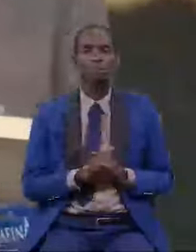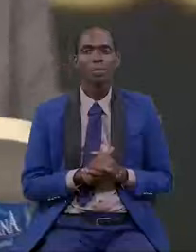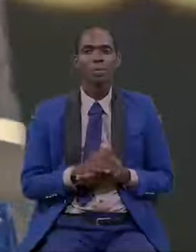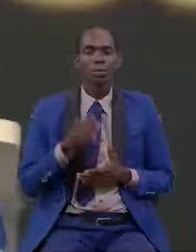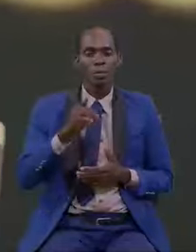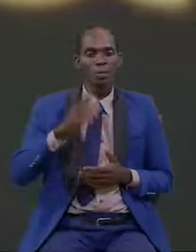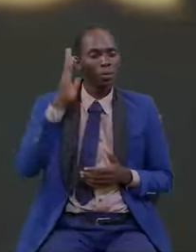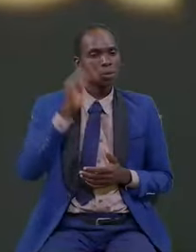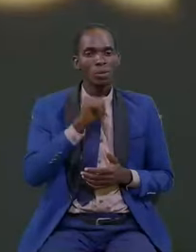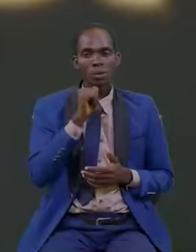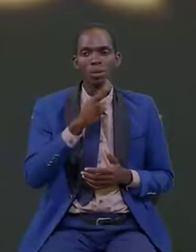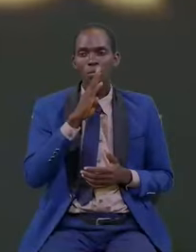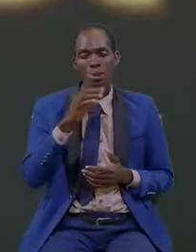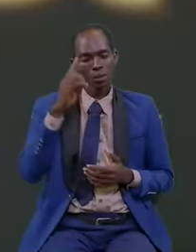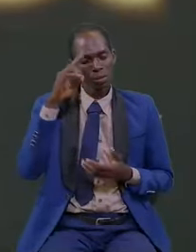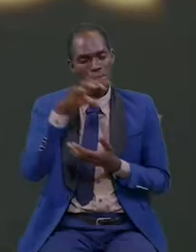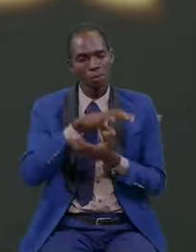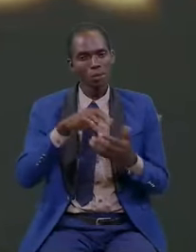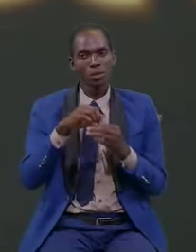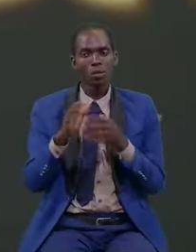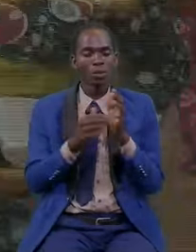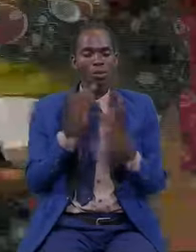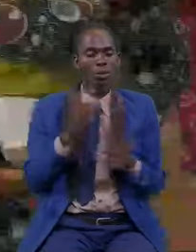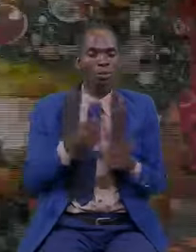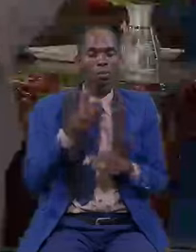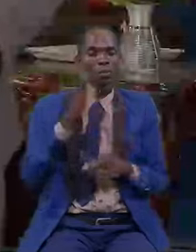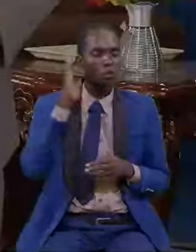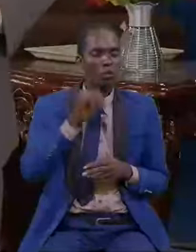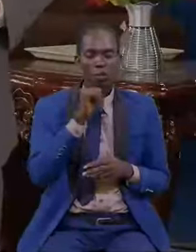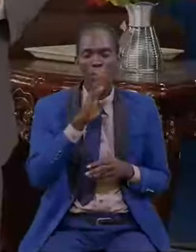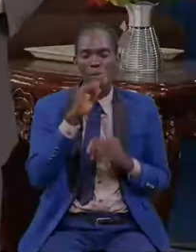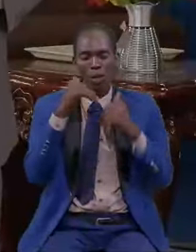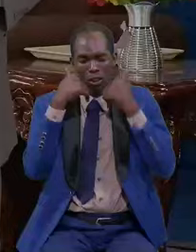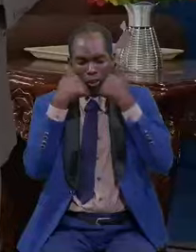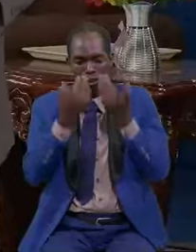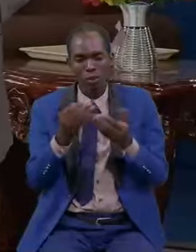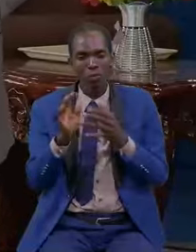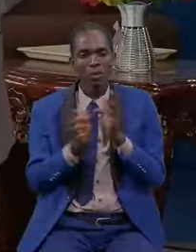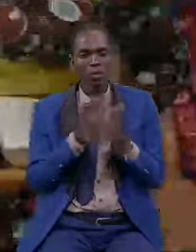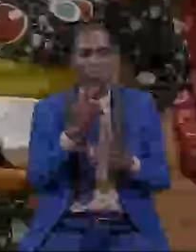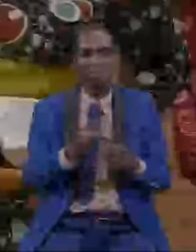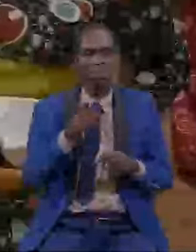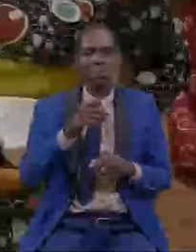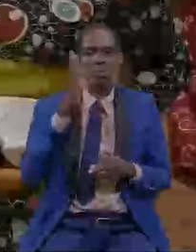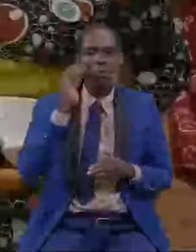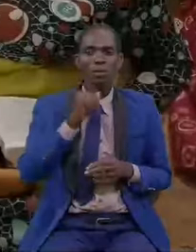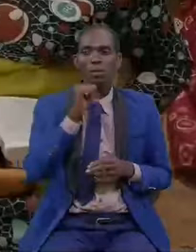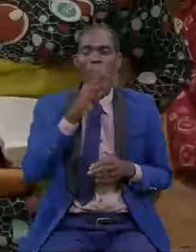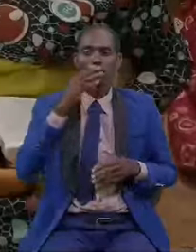Vous ne serez pas confus. Vous n'aurez pas honte. Vous ne serez plus